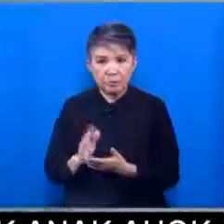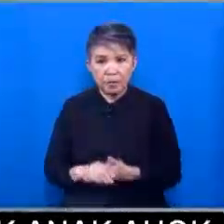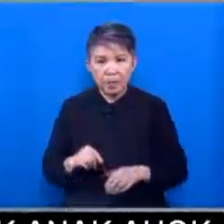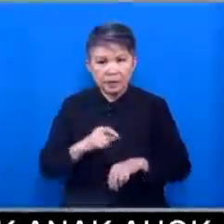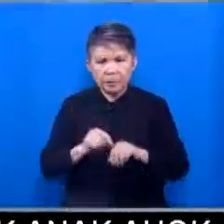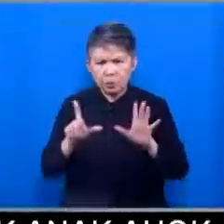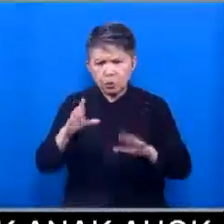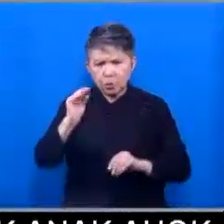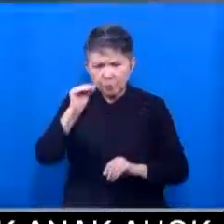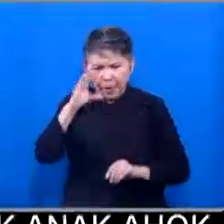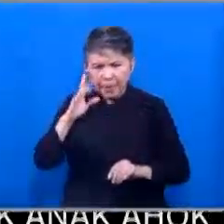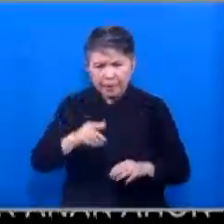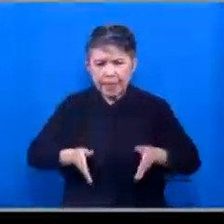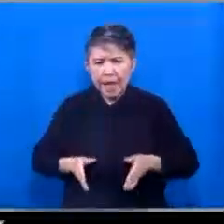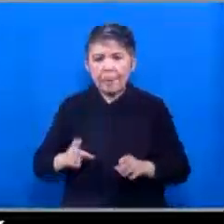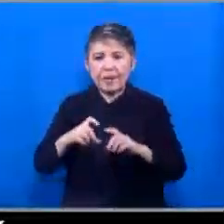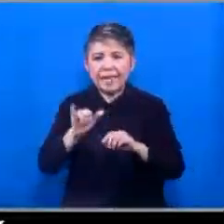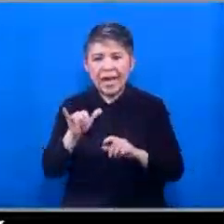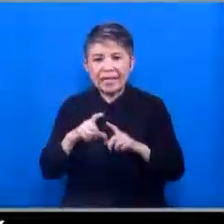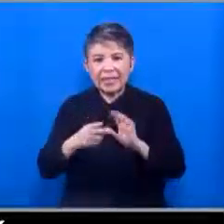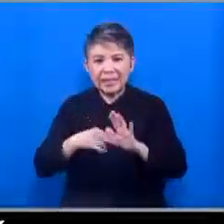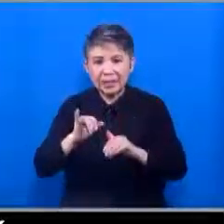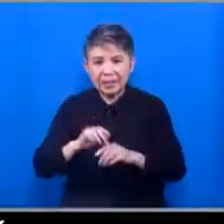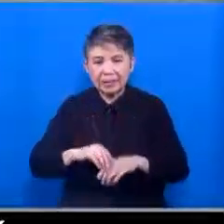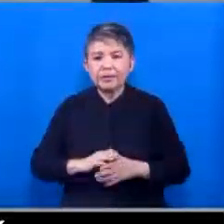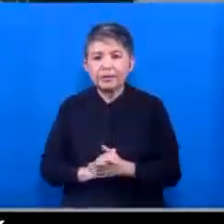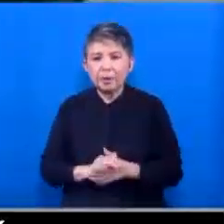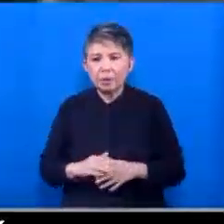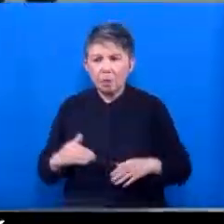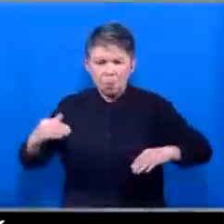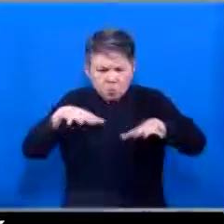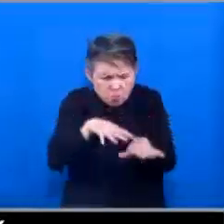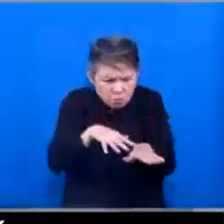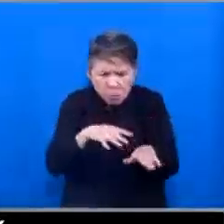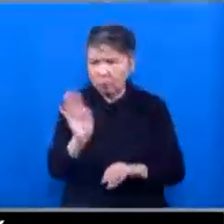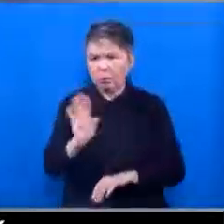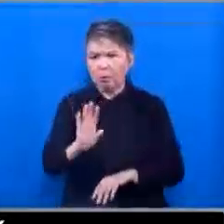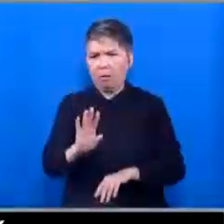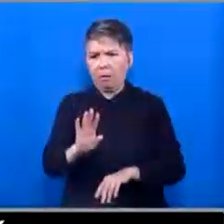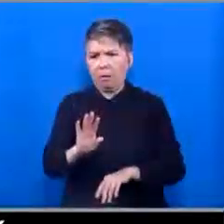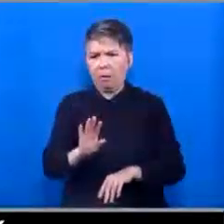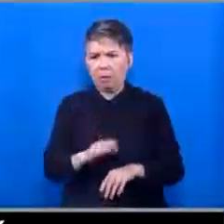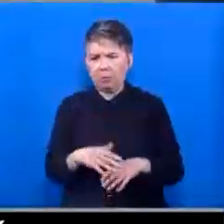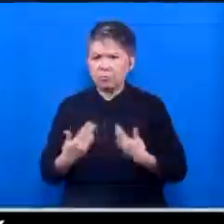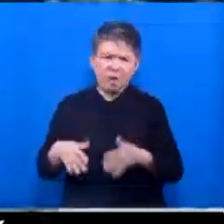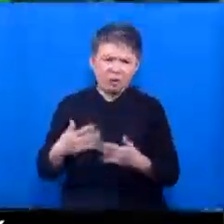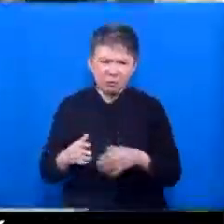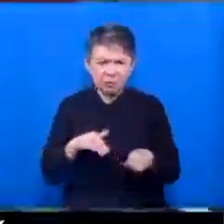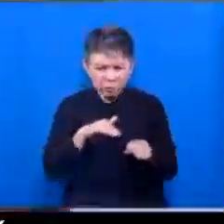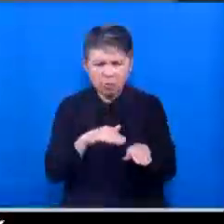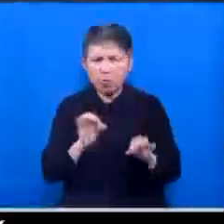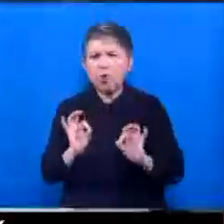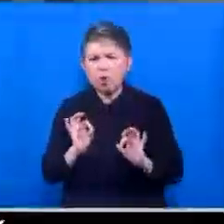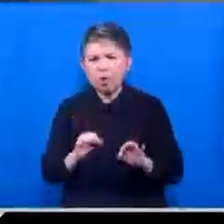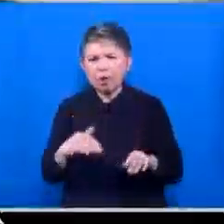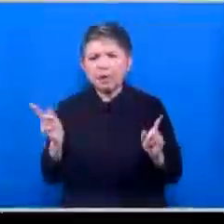pukul 7 pagi di sekitar Jalan Ahmad Yani, tepatnya di Bundaran Dolok, tidak terlihat kemacetan lalu lintas yang signifikan. Kepadatan lalu